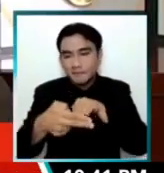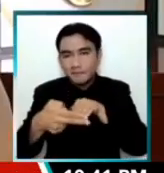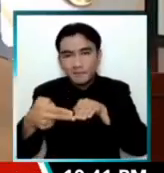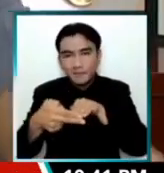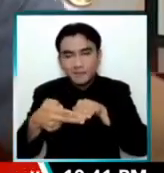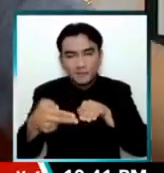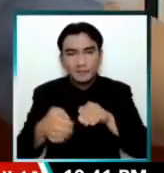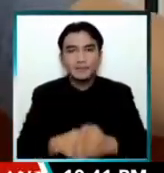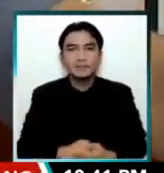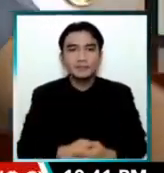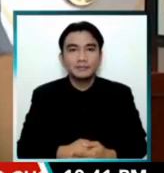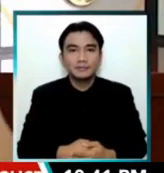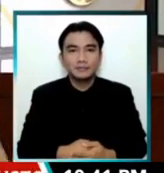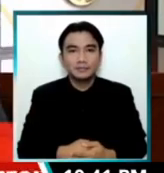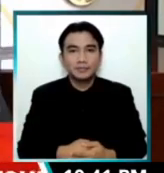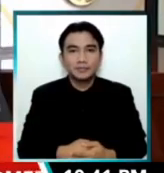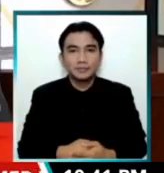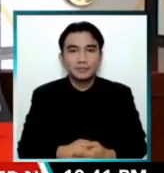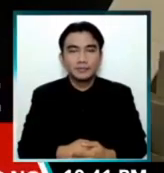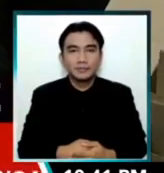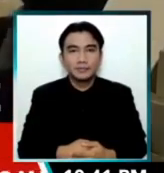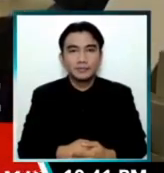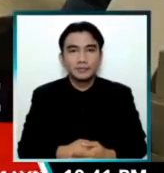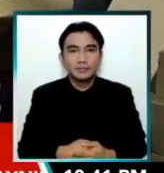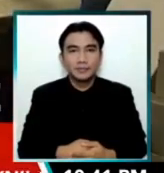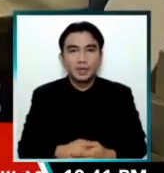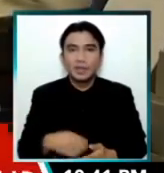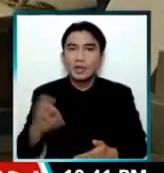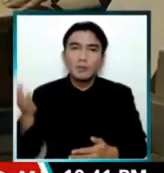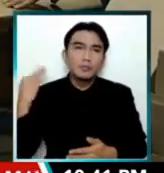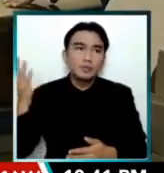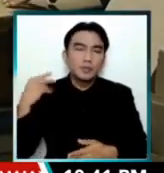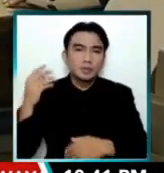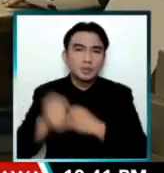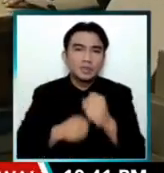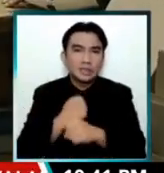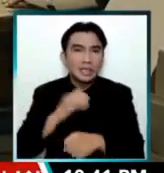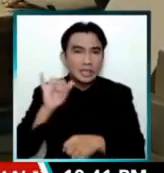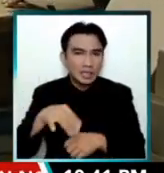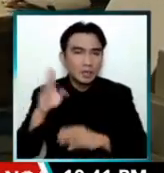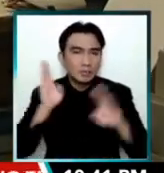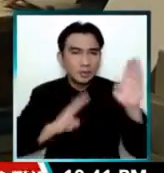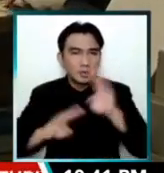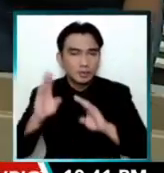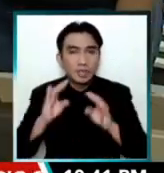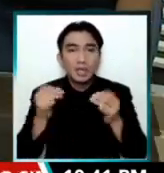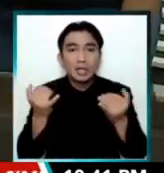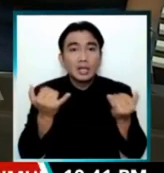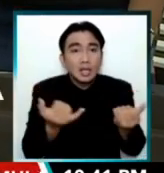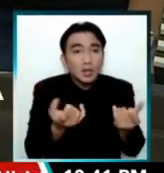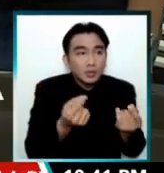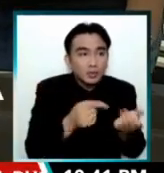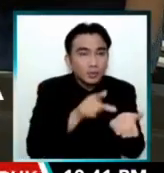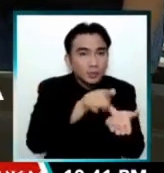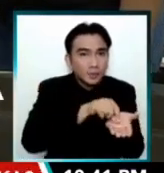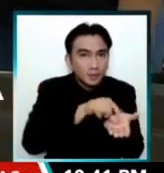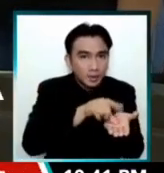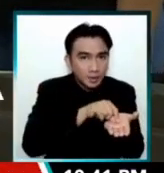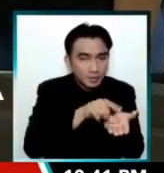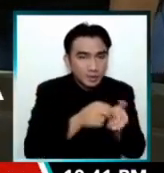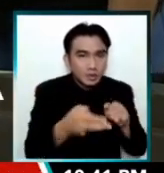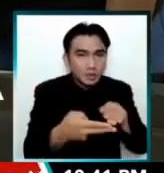Ang yung previous years, yun ang problema. Piniprint na rito ngayon ang mga replacement na mga plakang nagtatapos sa